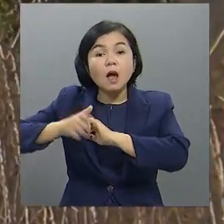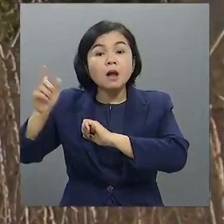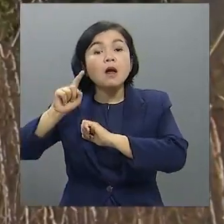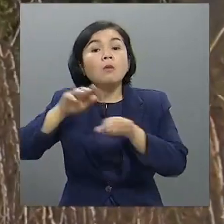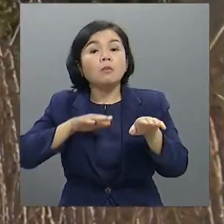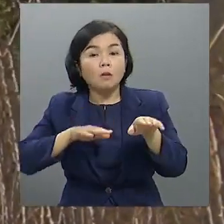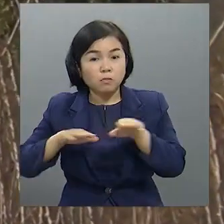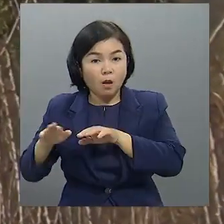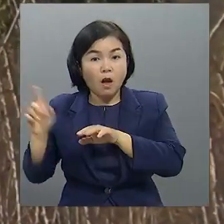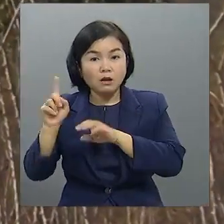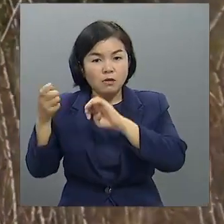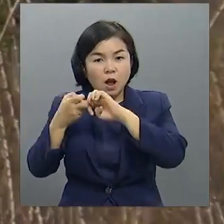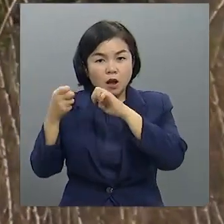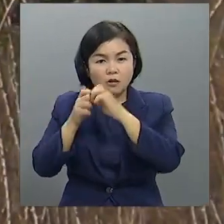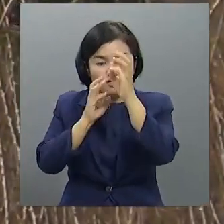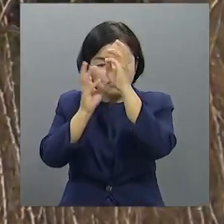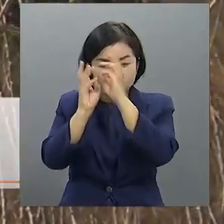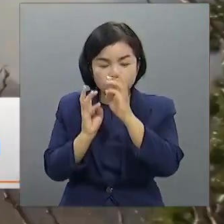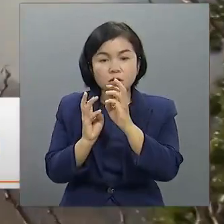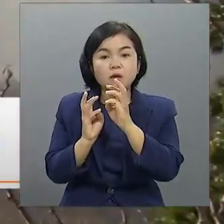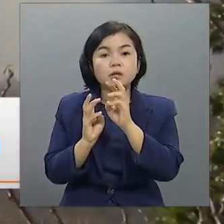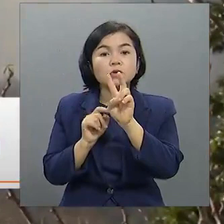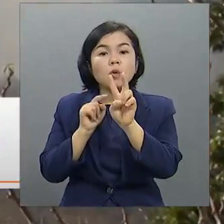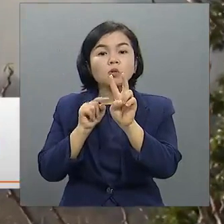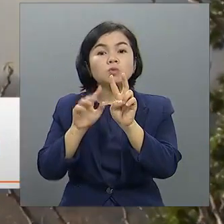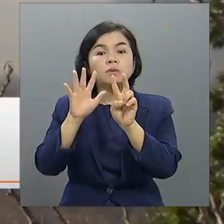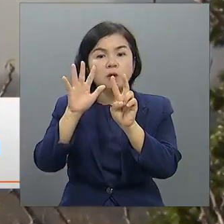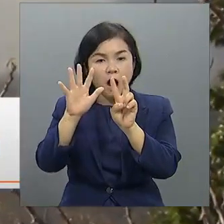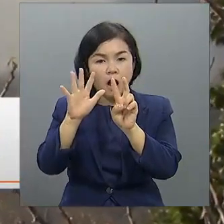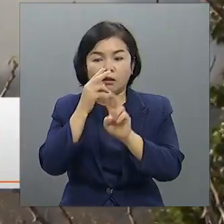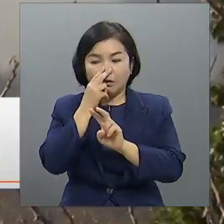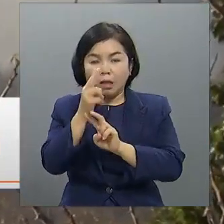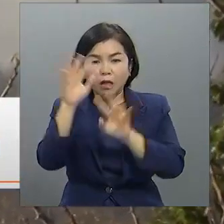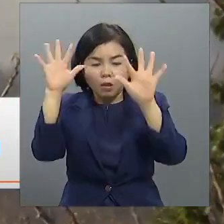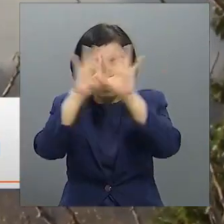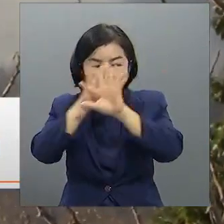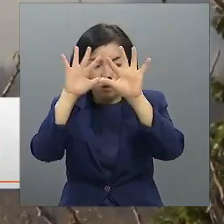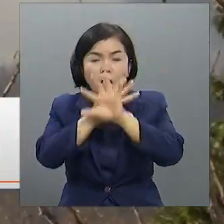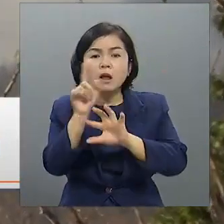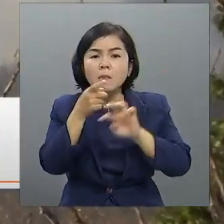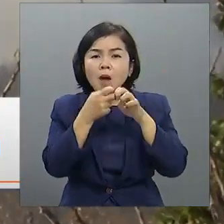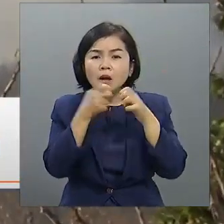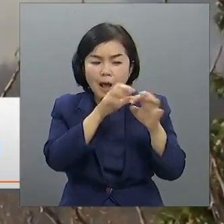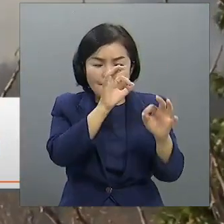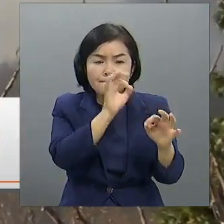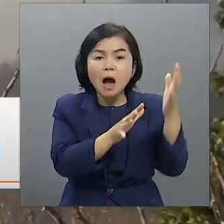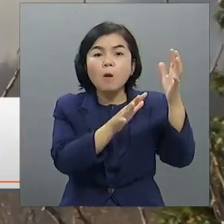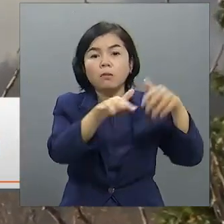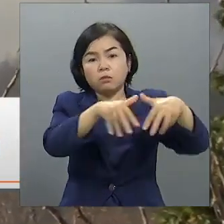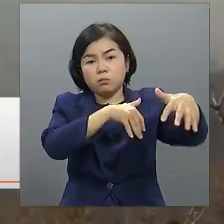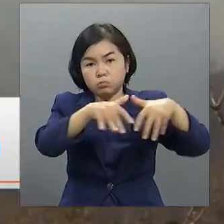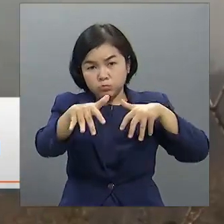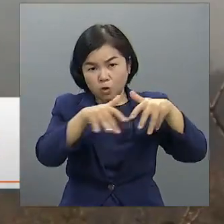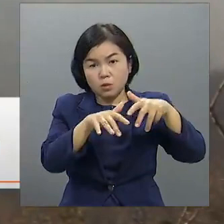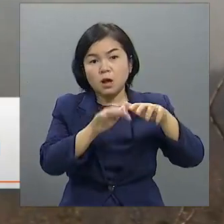กับฝุ่น PM 2.5 โดยฝุ่นควันที่ส่วนหนึ่งเกิดจากการเผาในที่โล่งและขาดการจัดการไฟป่าอย่างเป็นระบ